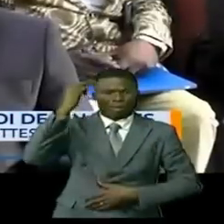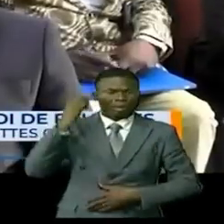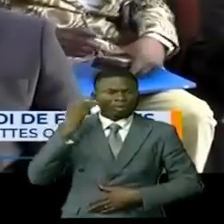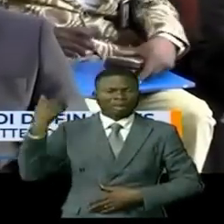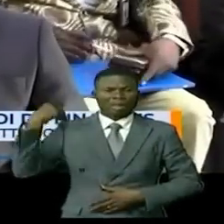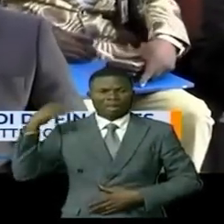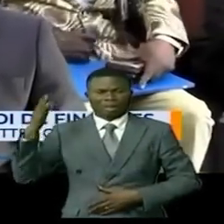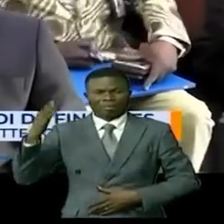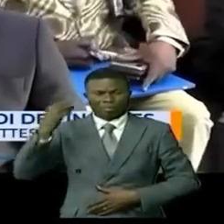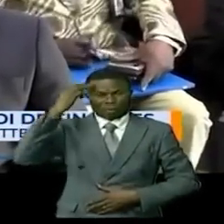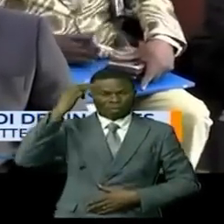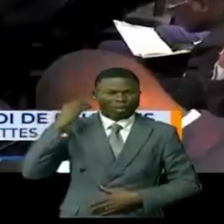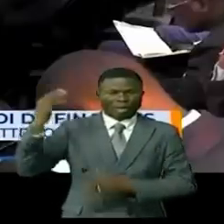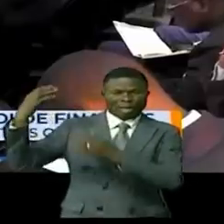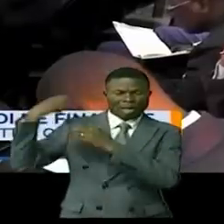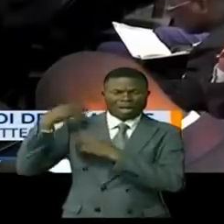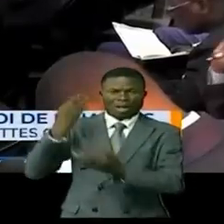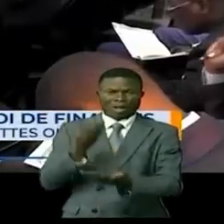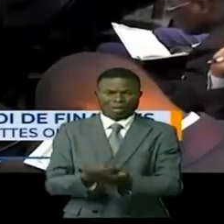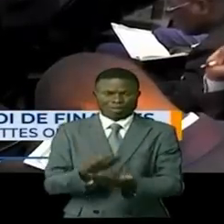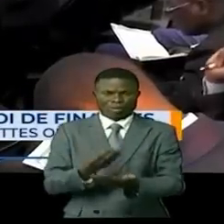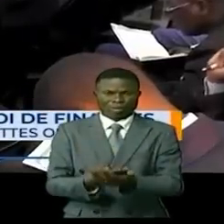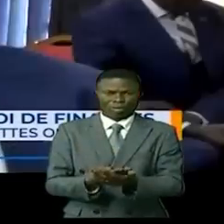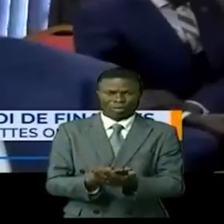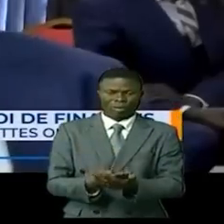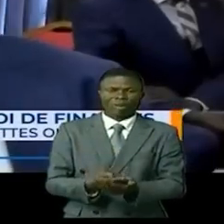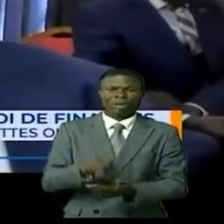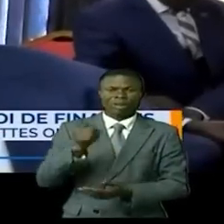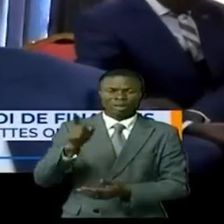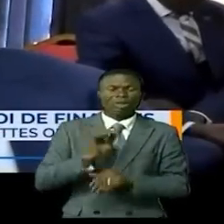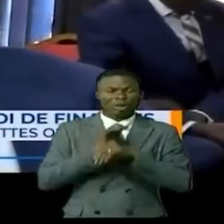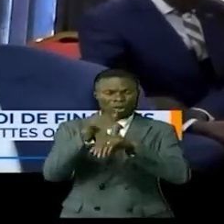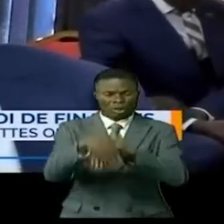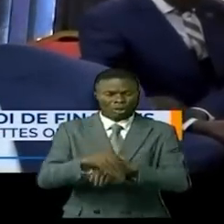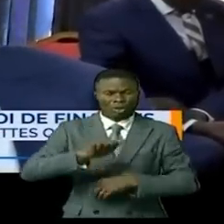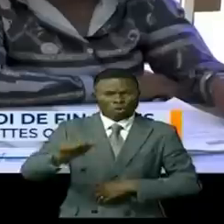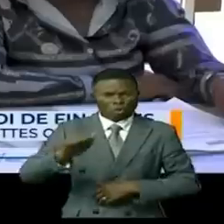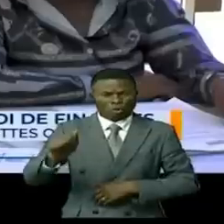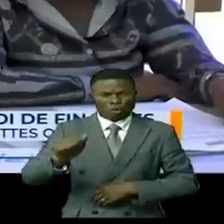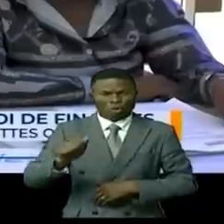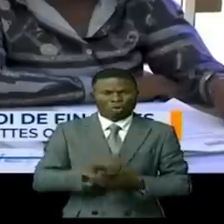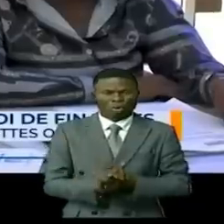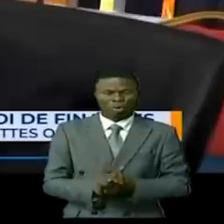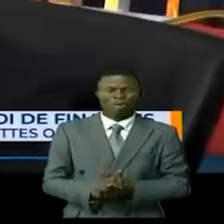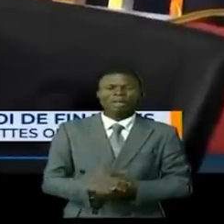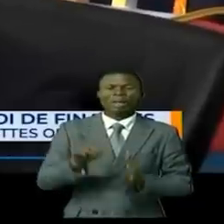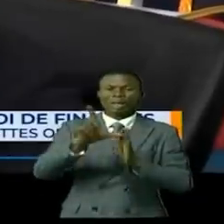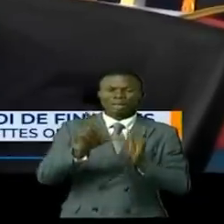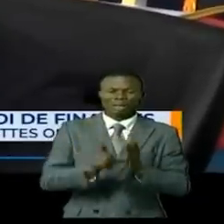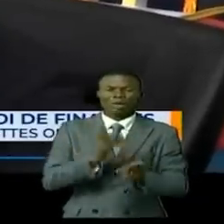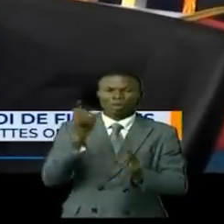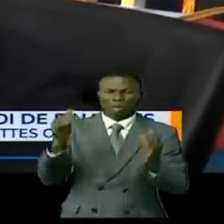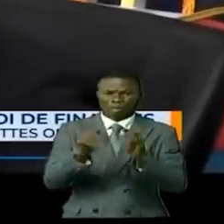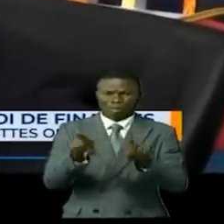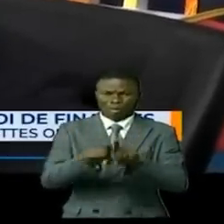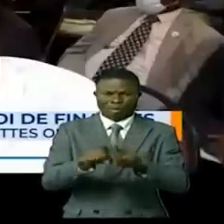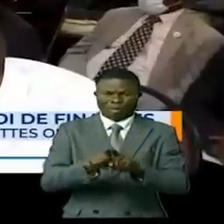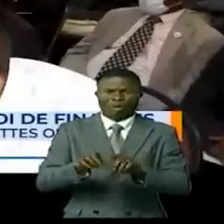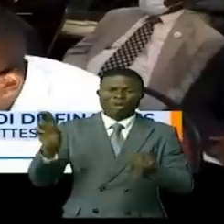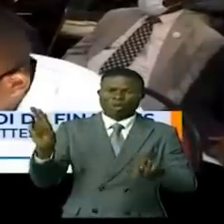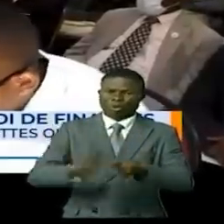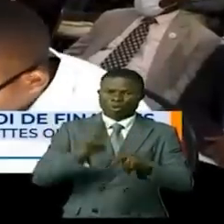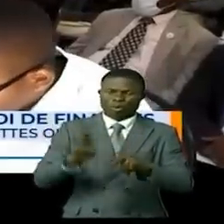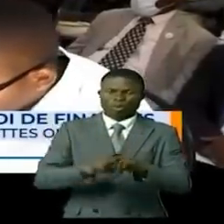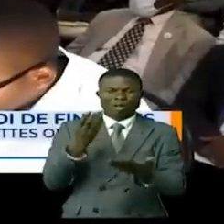d'État, ministre en charge du budget, Aimé Bodji Songara, contenant des instructions relatives à l'exécution